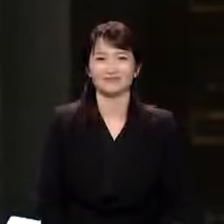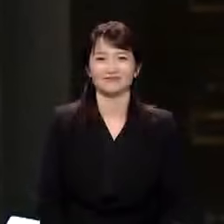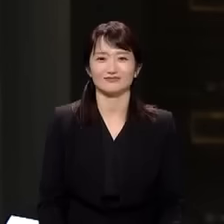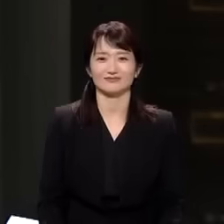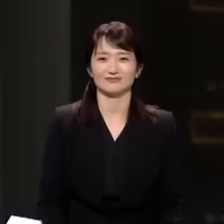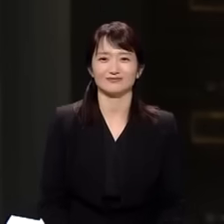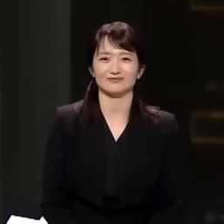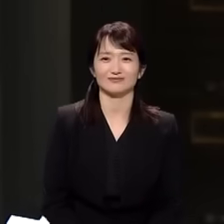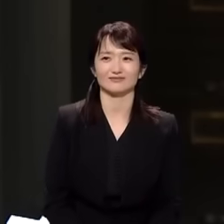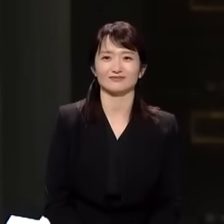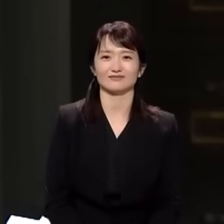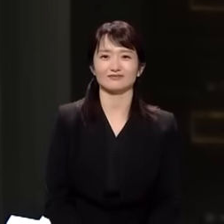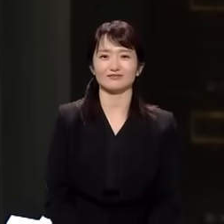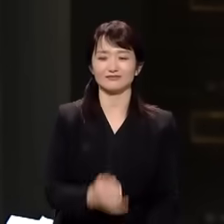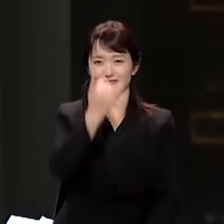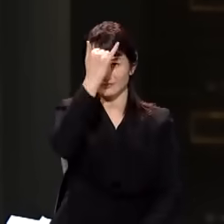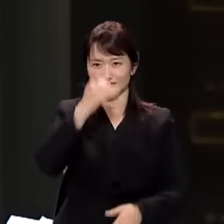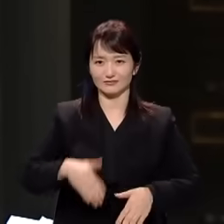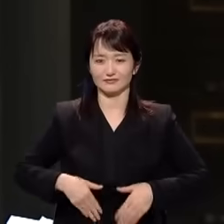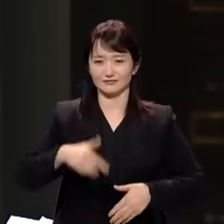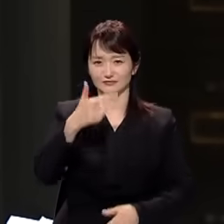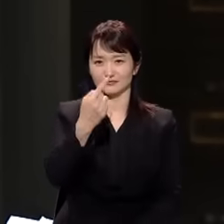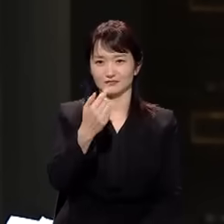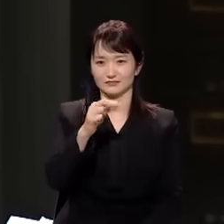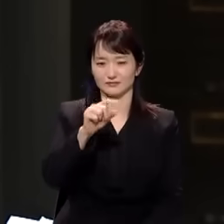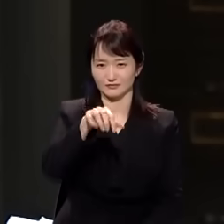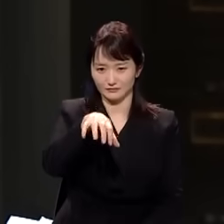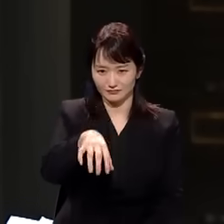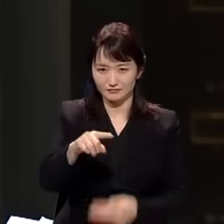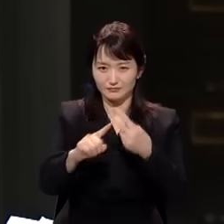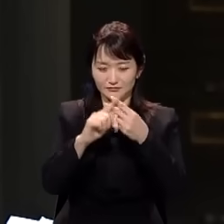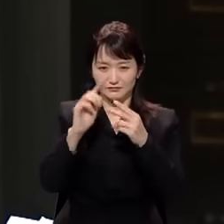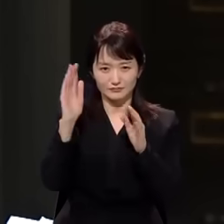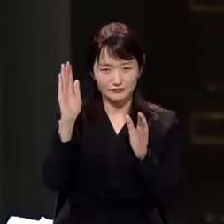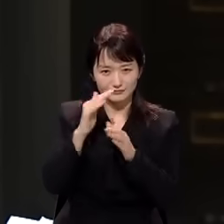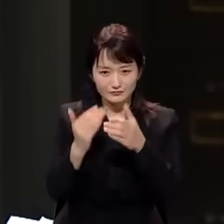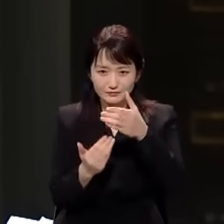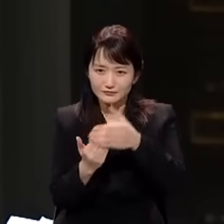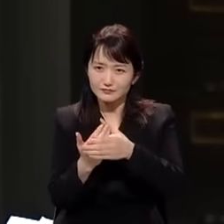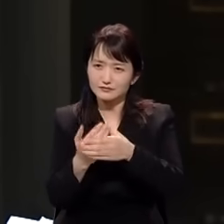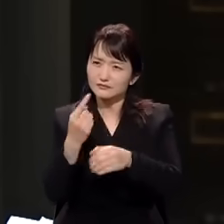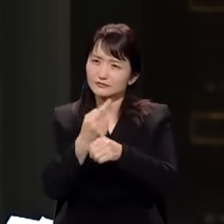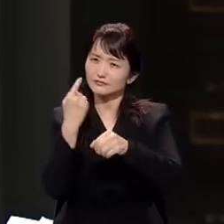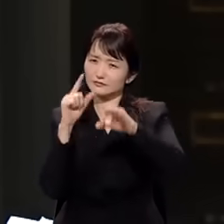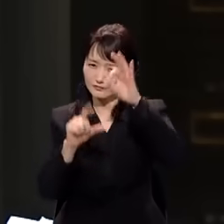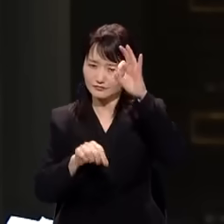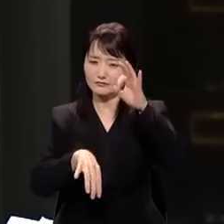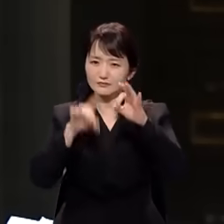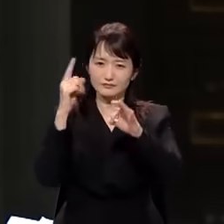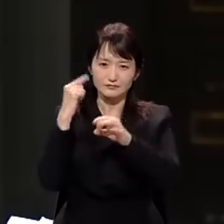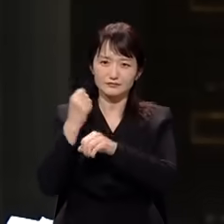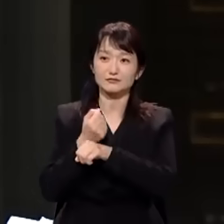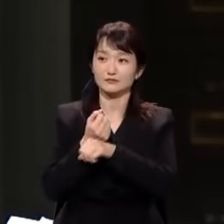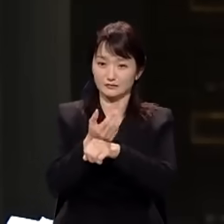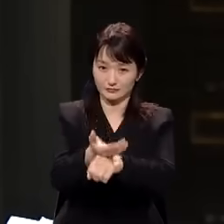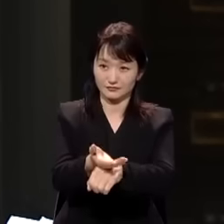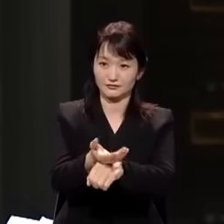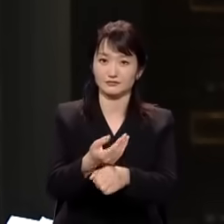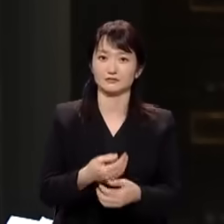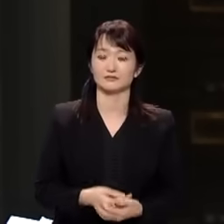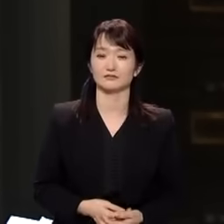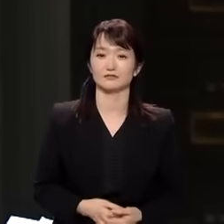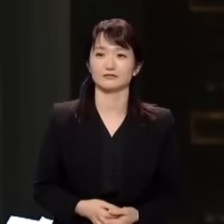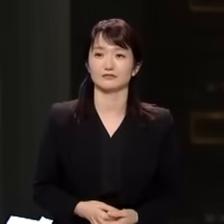자, 충남 논산 이 중학생 사건 저희가 지난해 10월 맨 처음 전해드렸던 사건이죠.